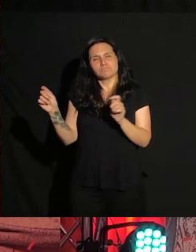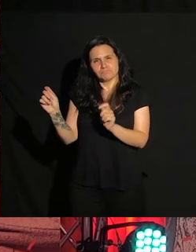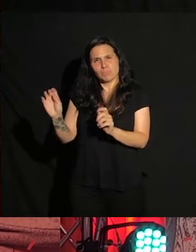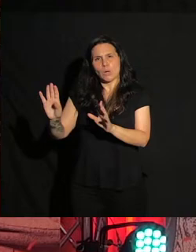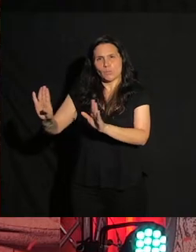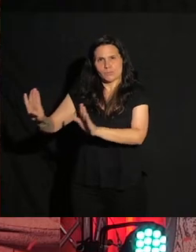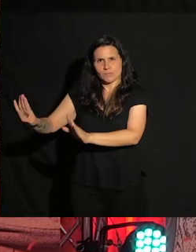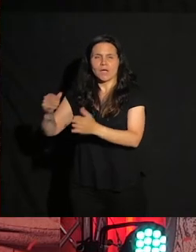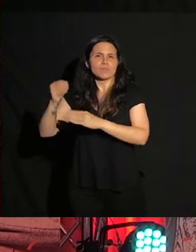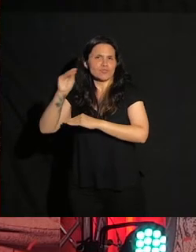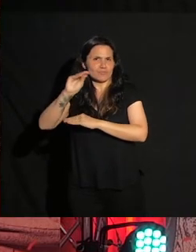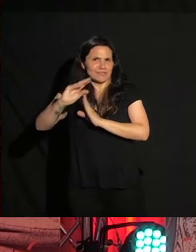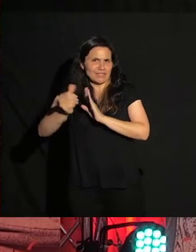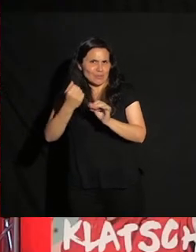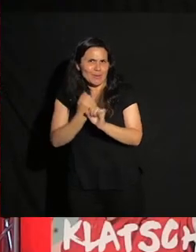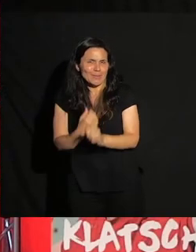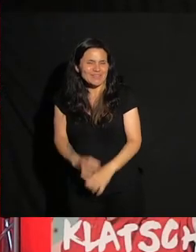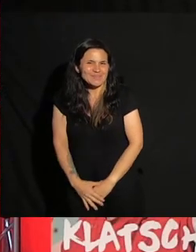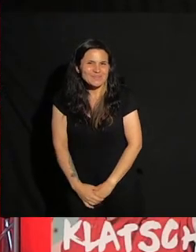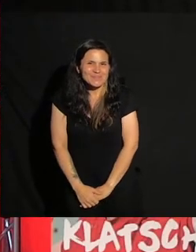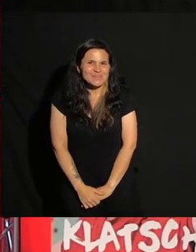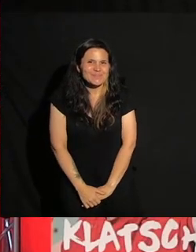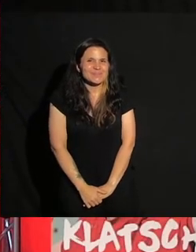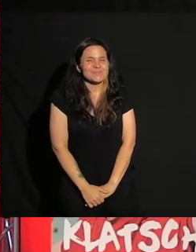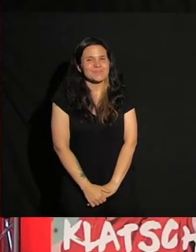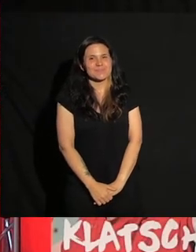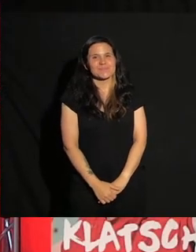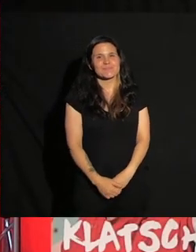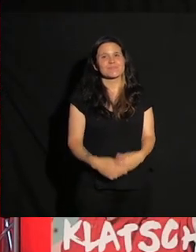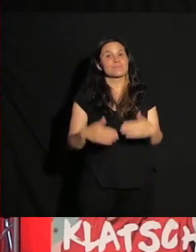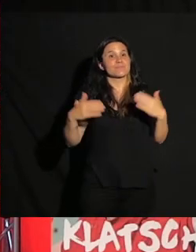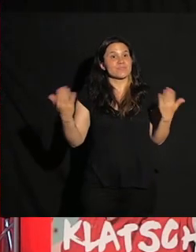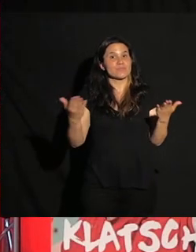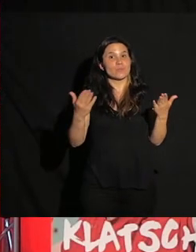das kommt aber auch wieder. Genau, und damit ist die Band Teil